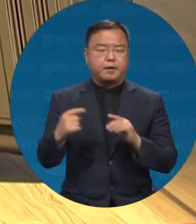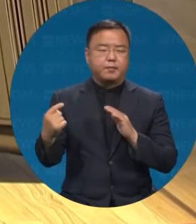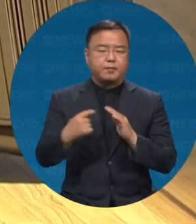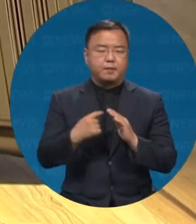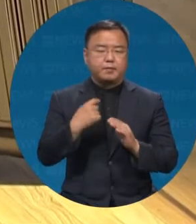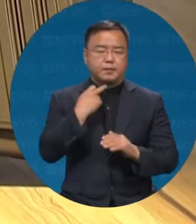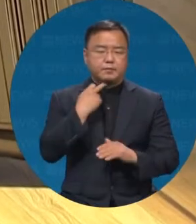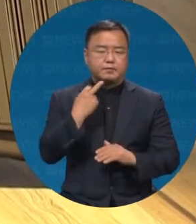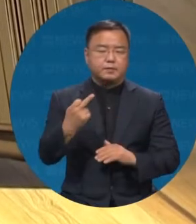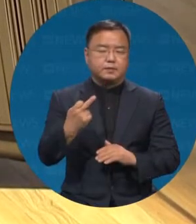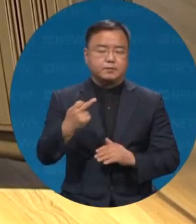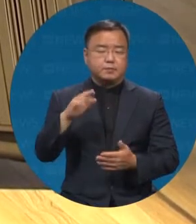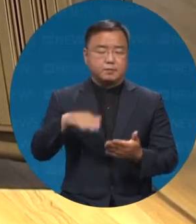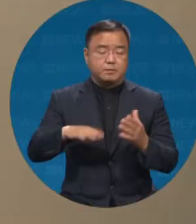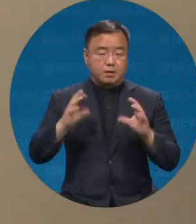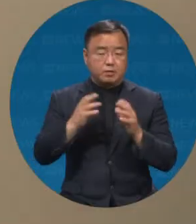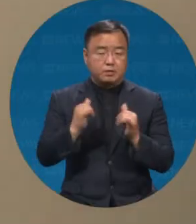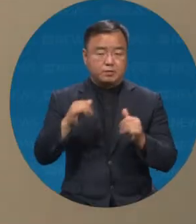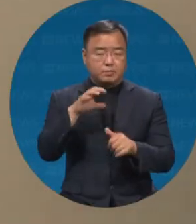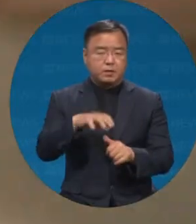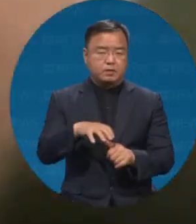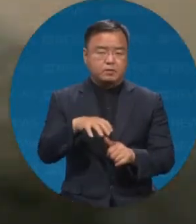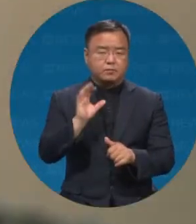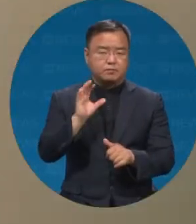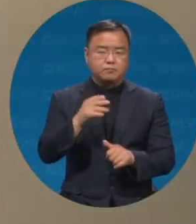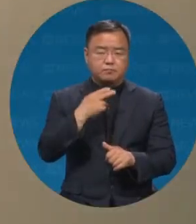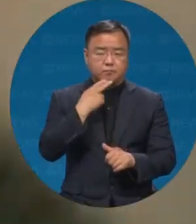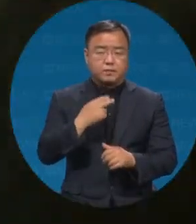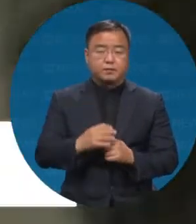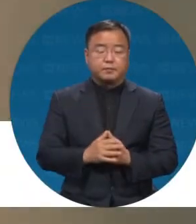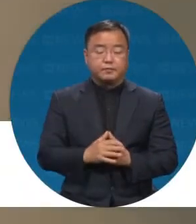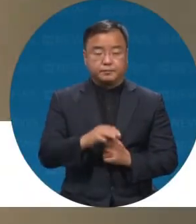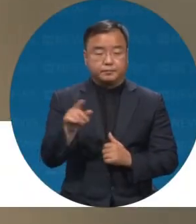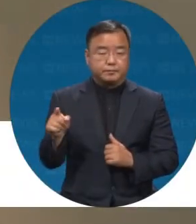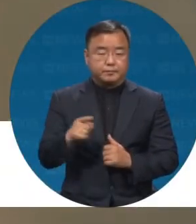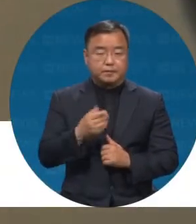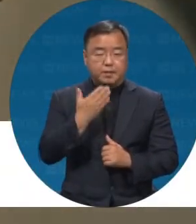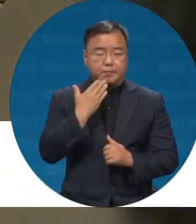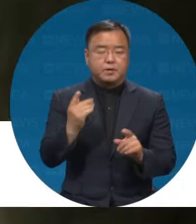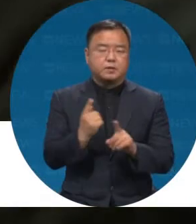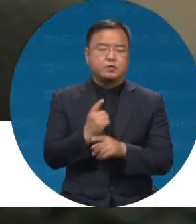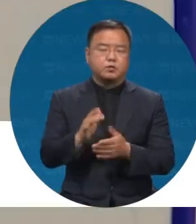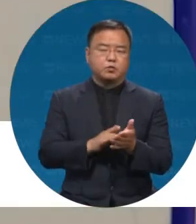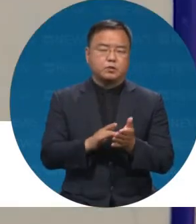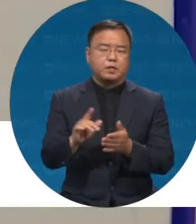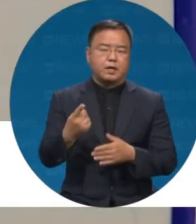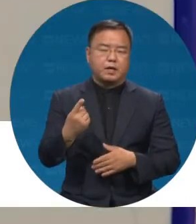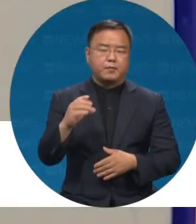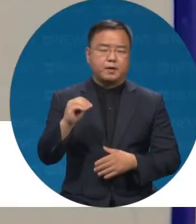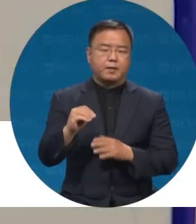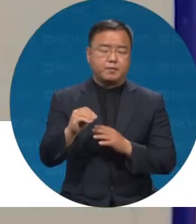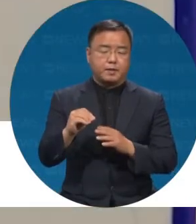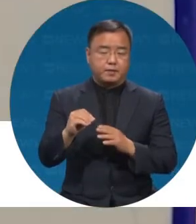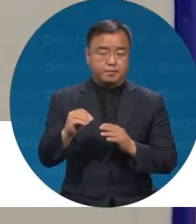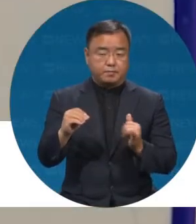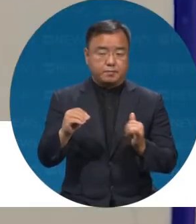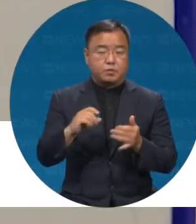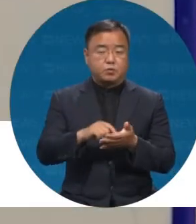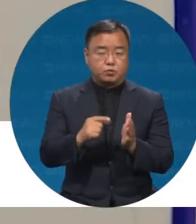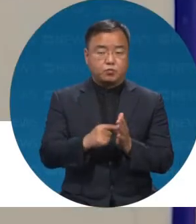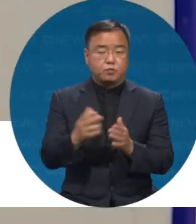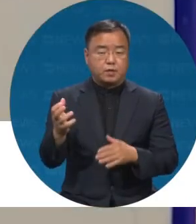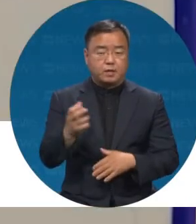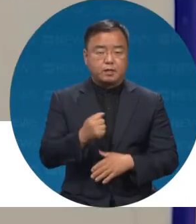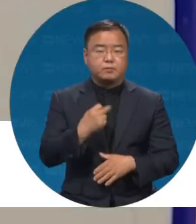경리가 면제됩니다 정부는 먹는 치료제 100만 명분을 추가 확보하고 12 세상 기저 질환 자까지